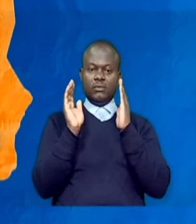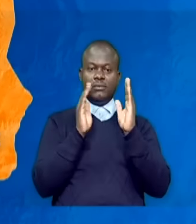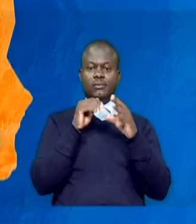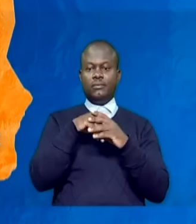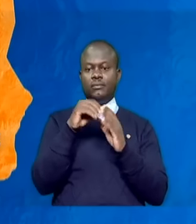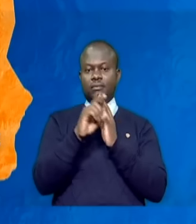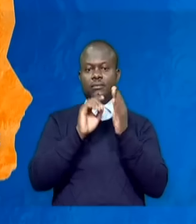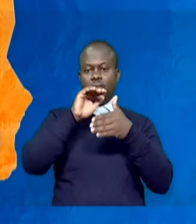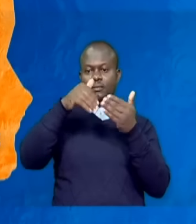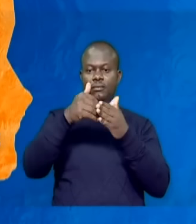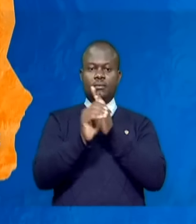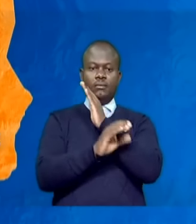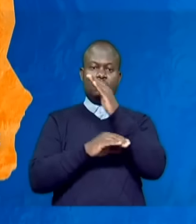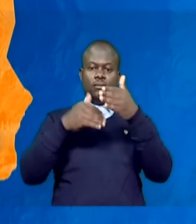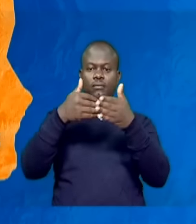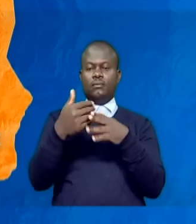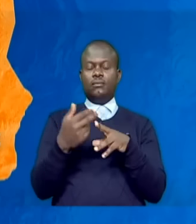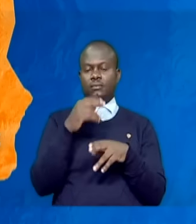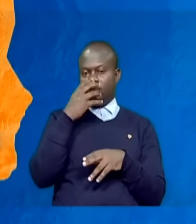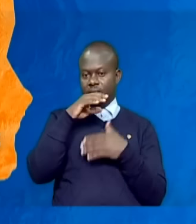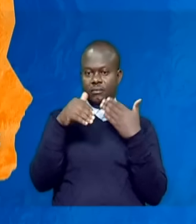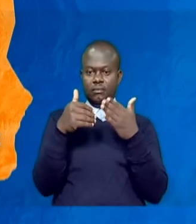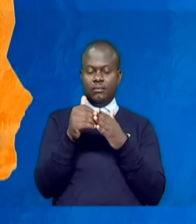gihugu, tuzagera ku gipimo cya degrés Celsius